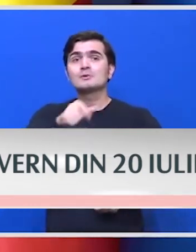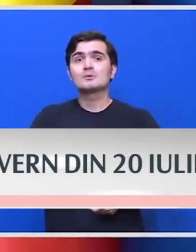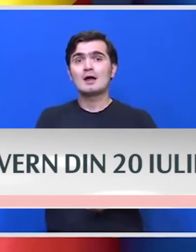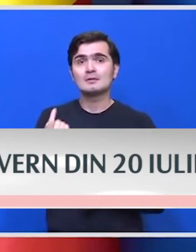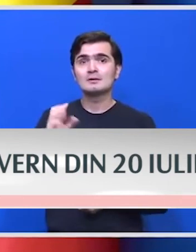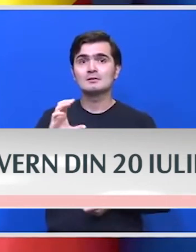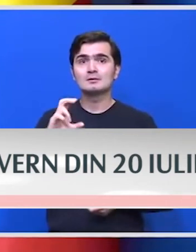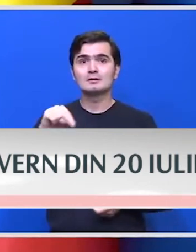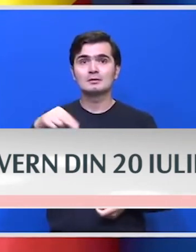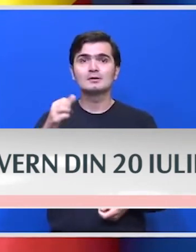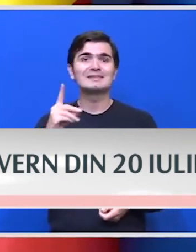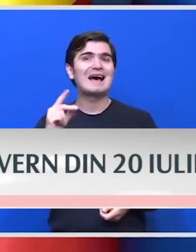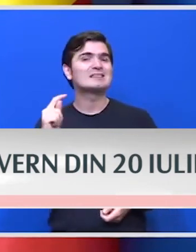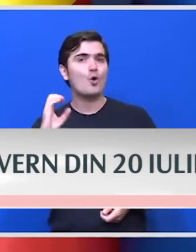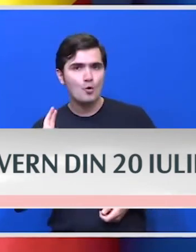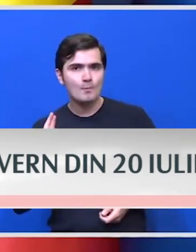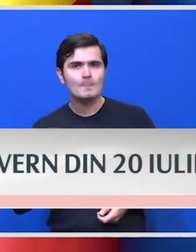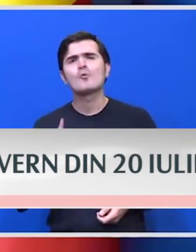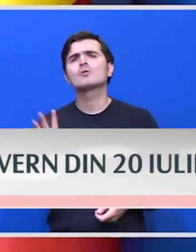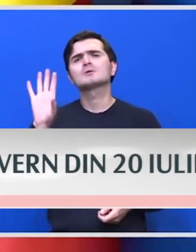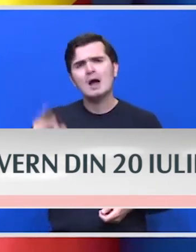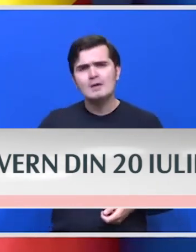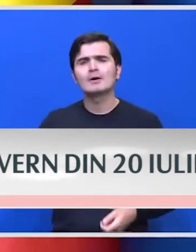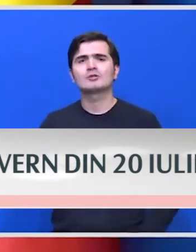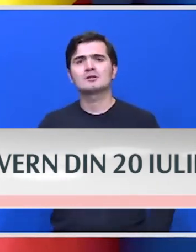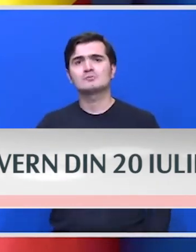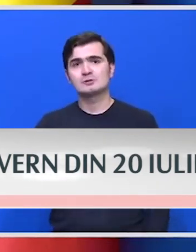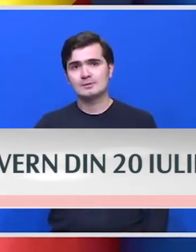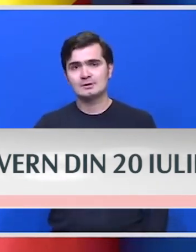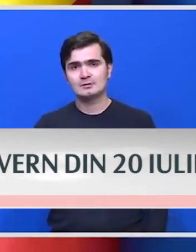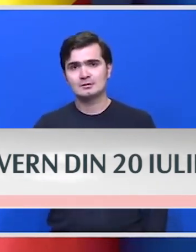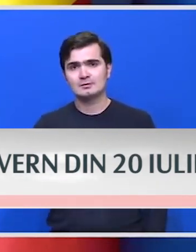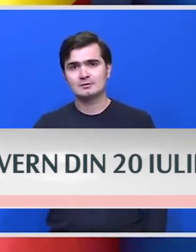CNATCU, va fi capabilă și va avea această responsabilitate tocmai de a